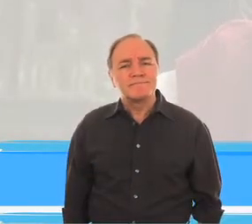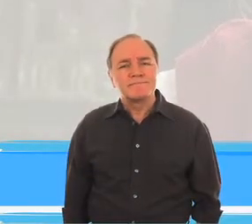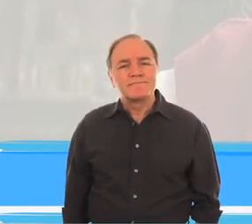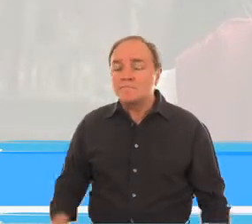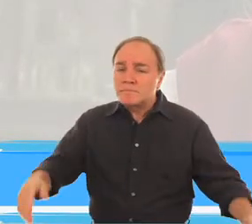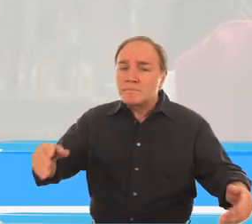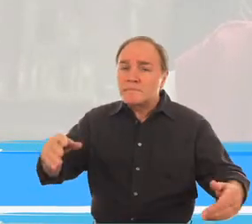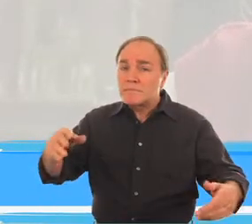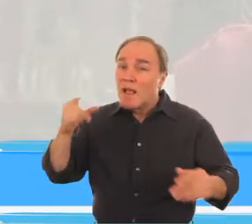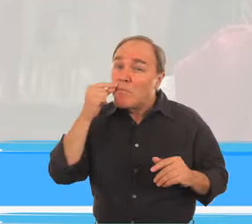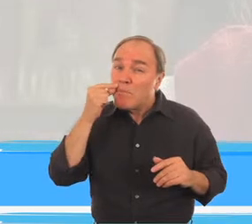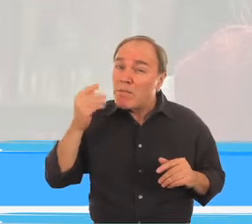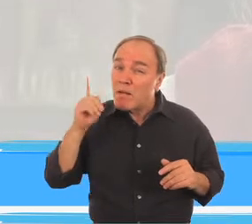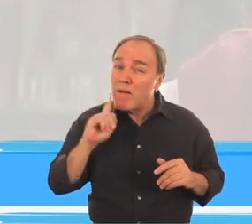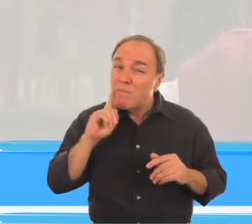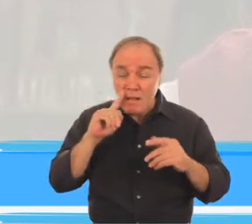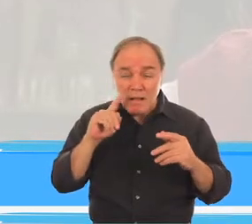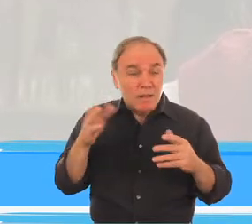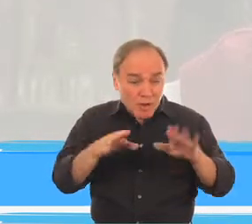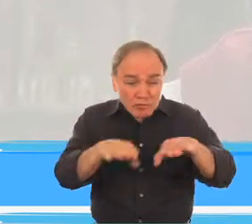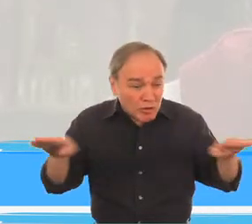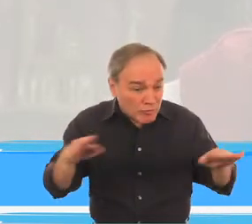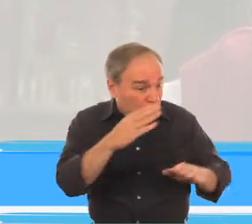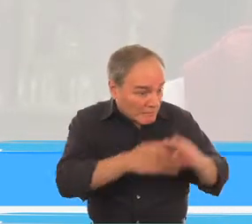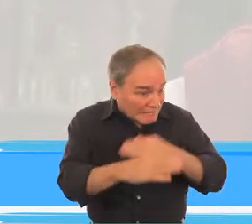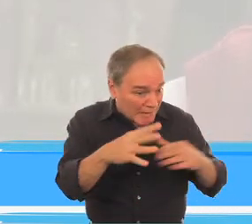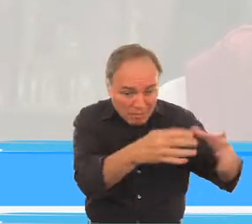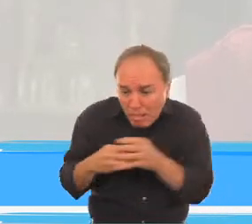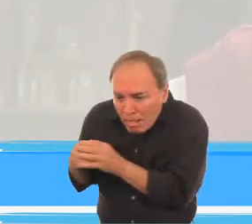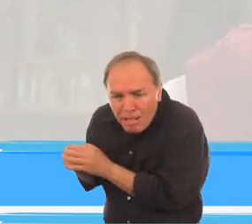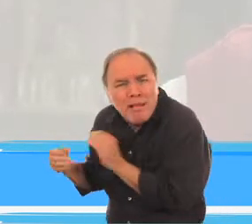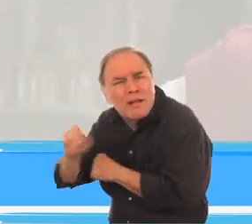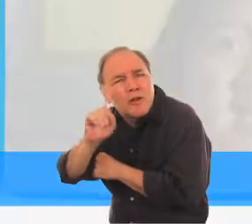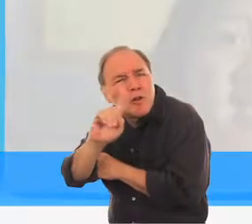Les parents ne devraient pas cacher leurs enfants handicapés à la maison. Ils devraient les emmener à l'école.